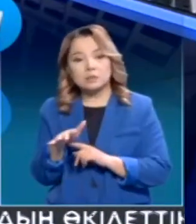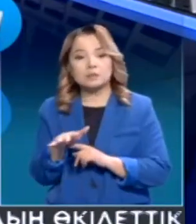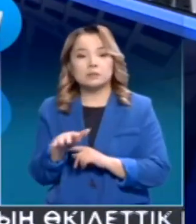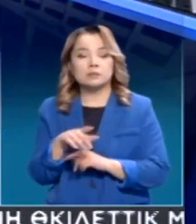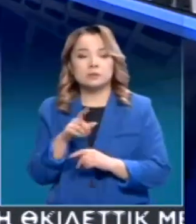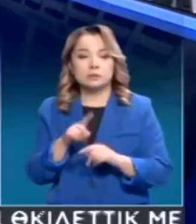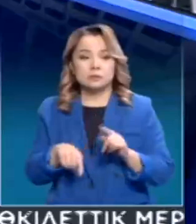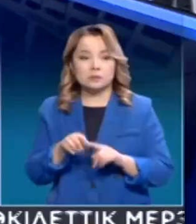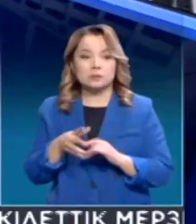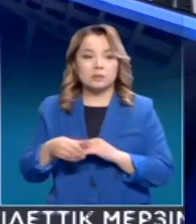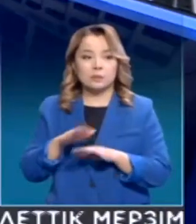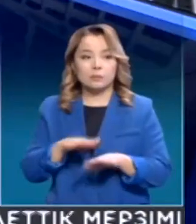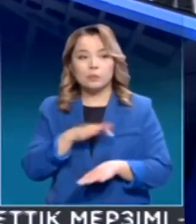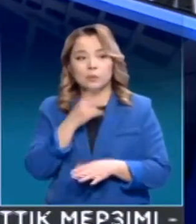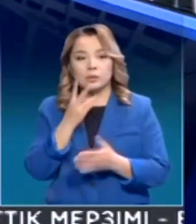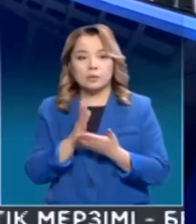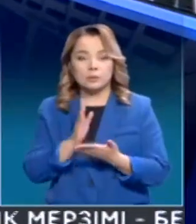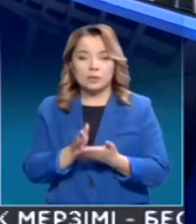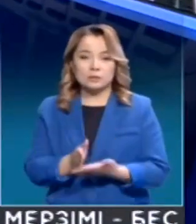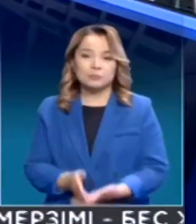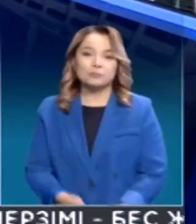еткен жерлестеріміз де жетерлік.